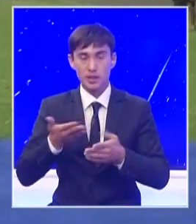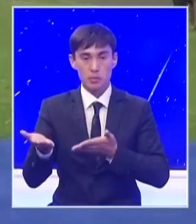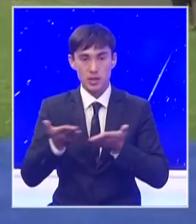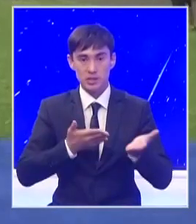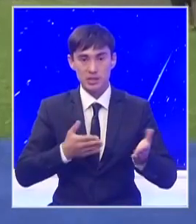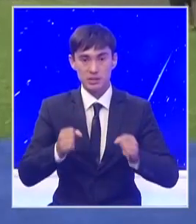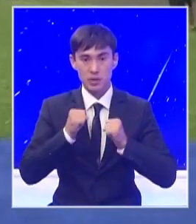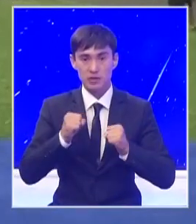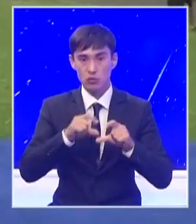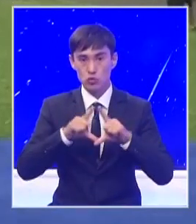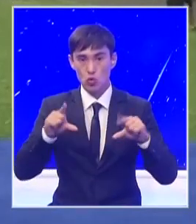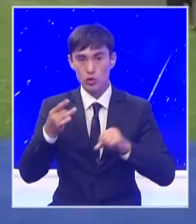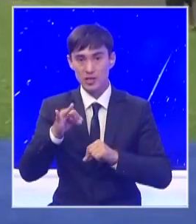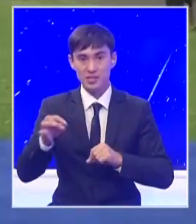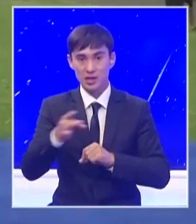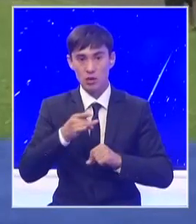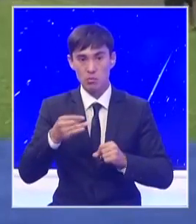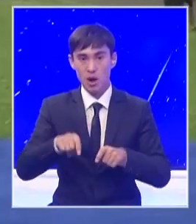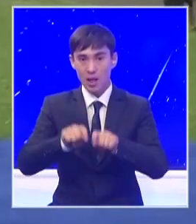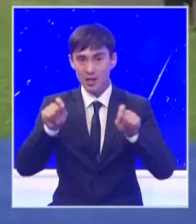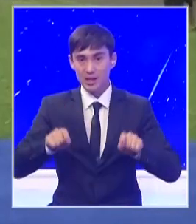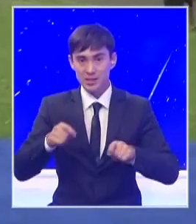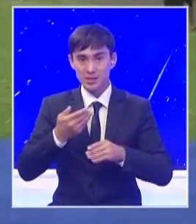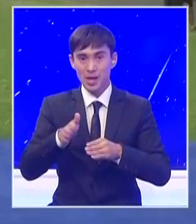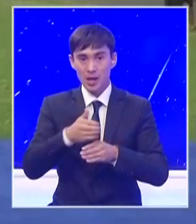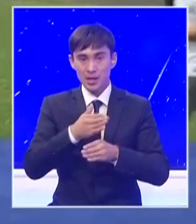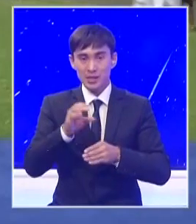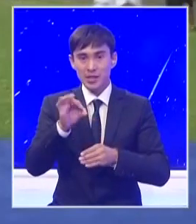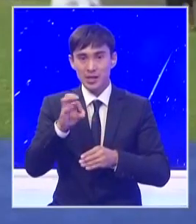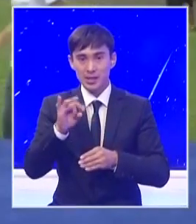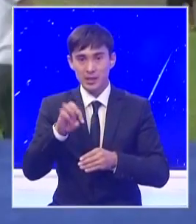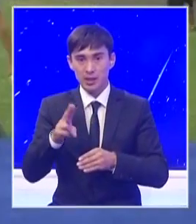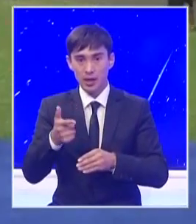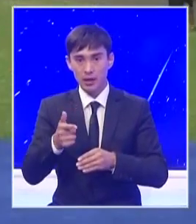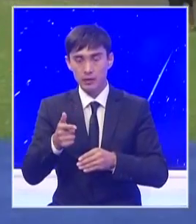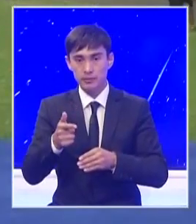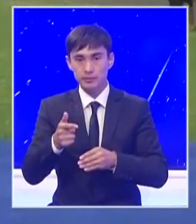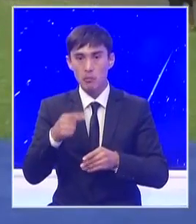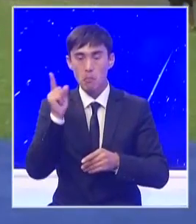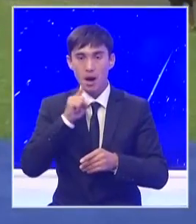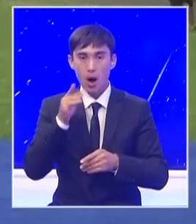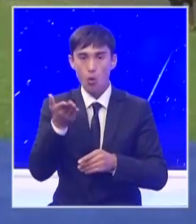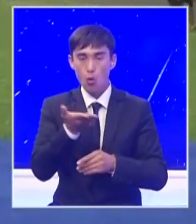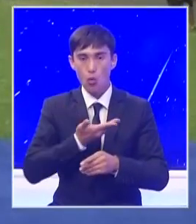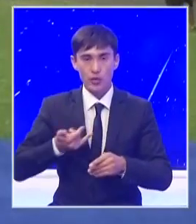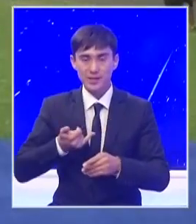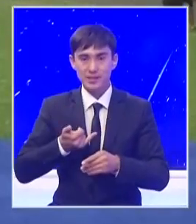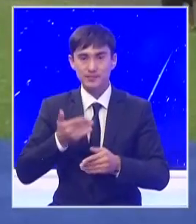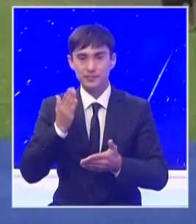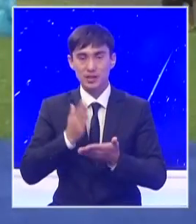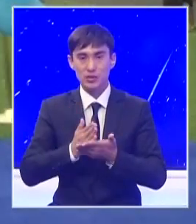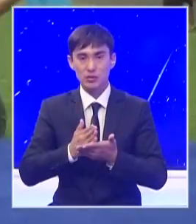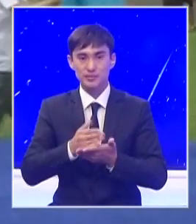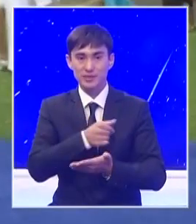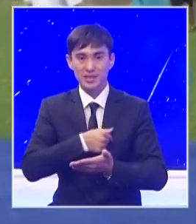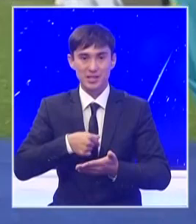пригласили в спортивную школу Илийского района, и мы открыли здесь отделение тоже чирлидинга. Пока у нас идет, некоторые